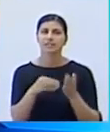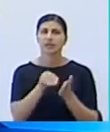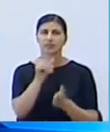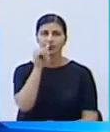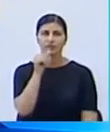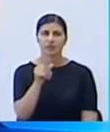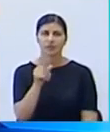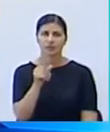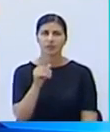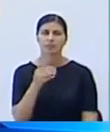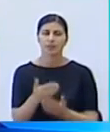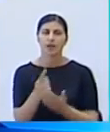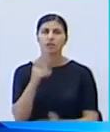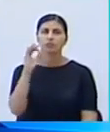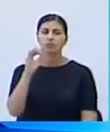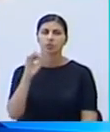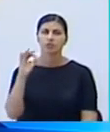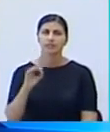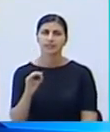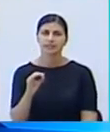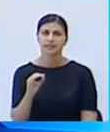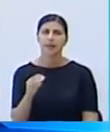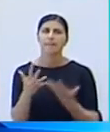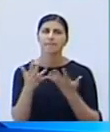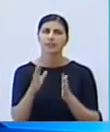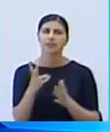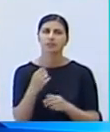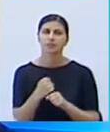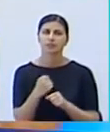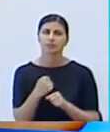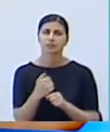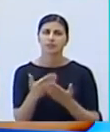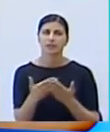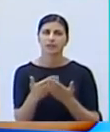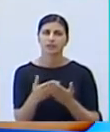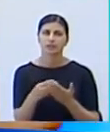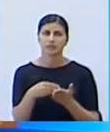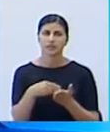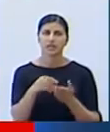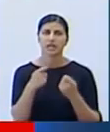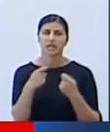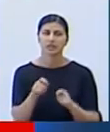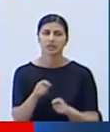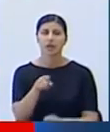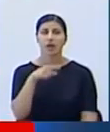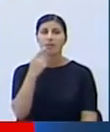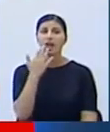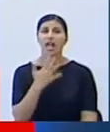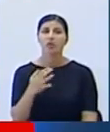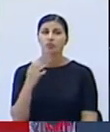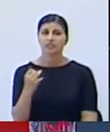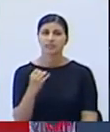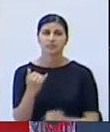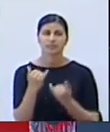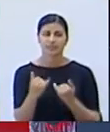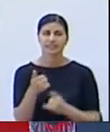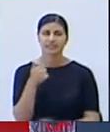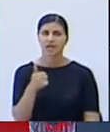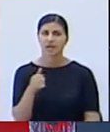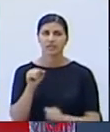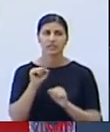თუნდაც 0.001% გადაამეტოს ვინმე გაყიდვა. თქვენ მიგაჩნიათ, რომ ეროვნული ინტერესები დღეს სათანადოდ არ